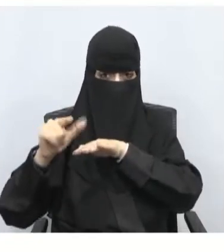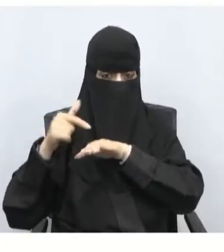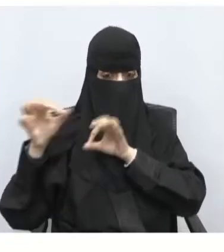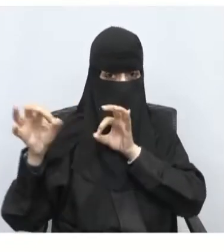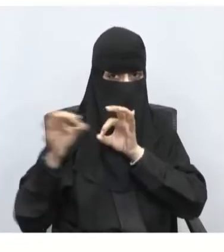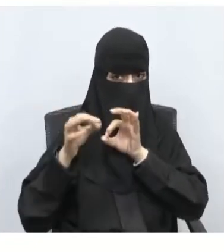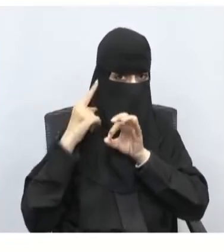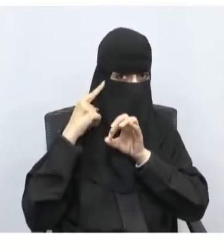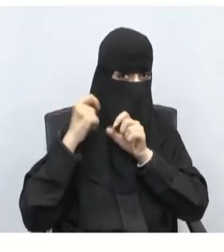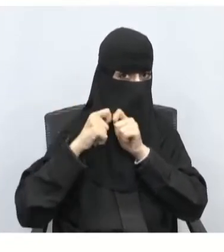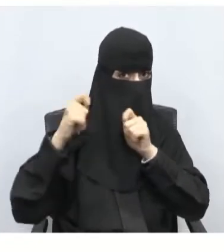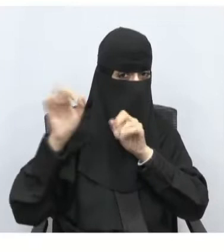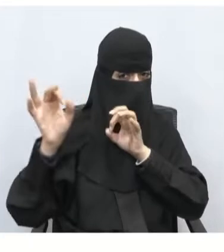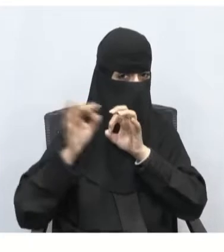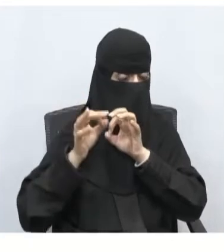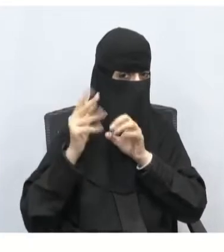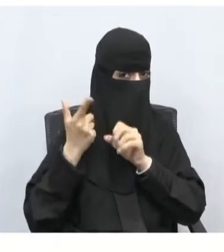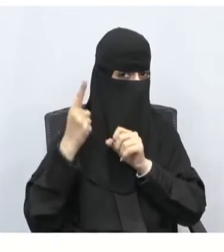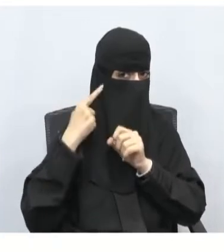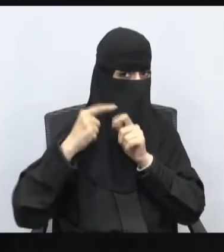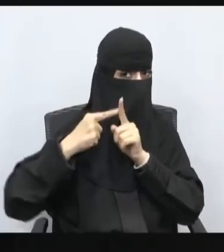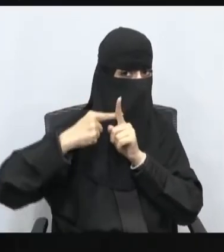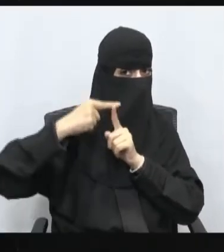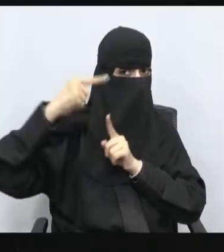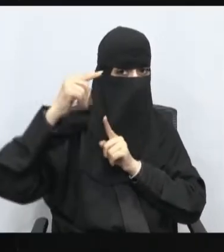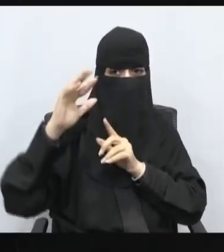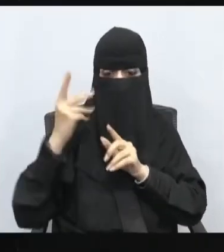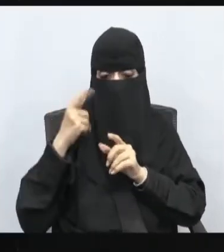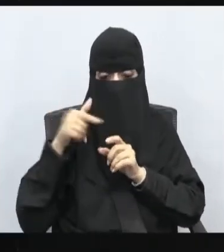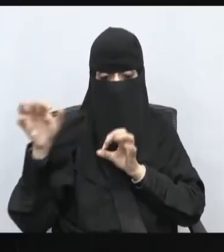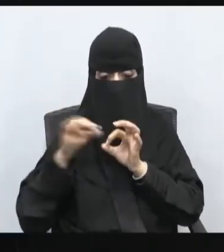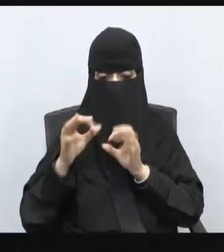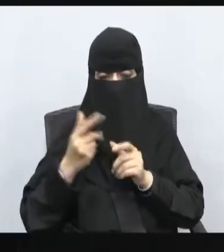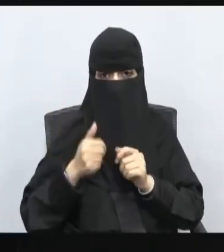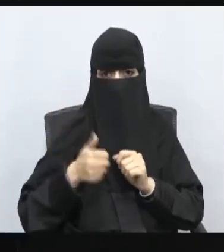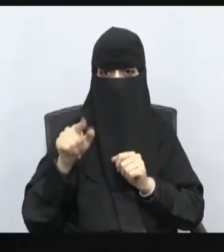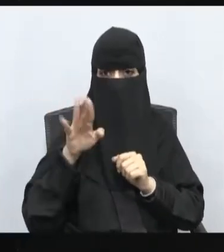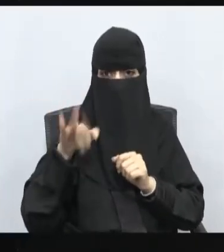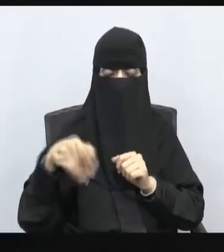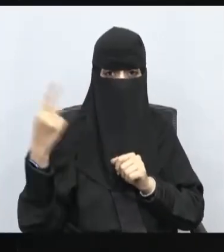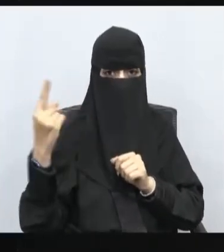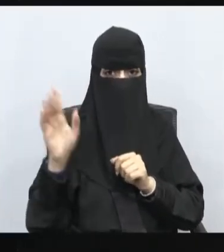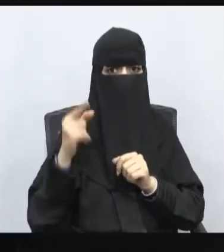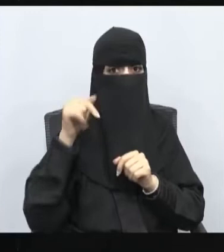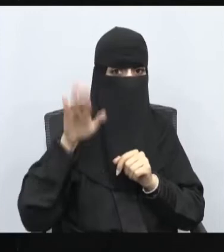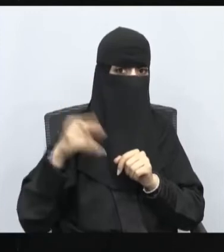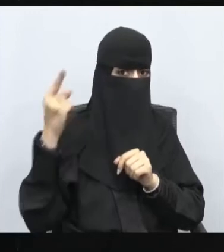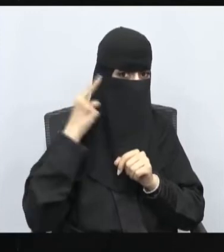من ستكون أقرب؟ ستكون أقرب عند الـ A، إذن سيستمع